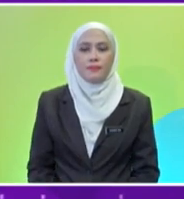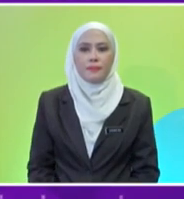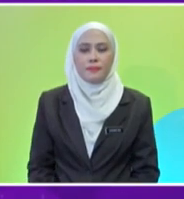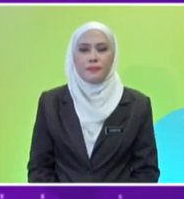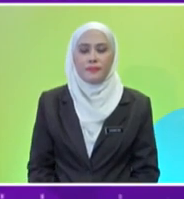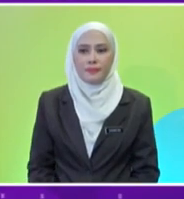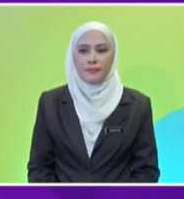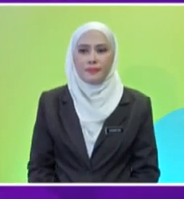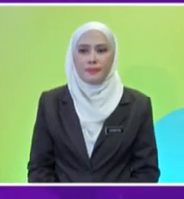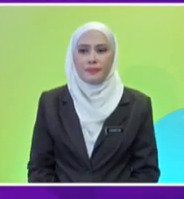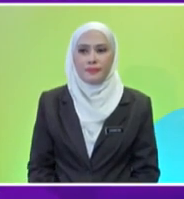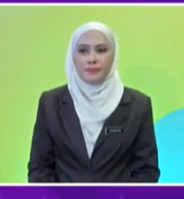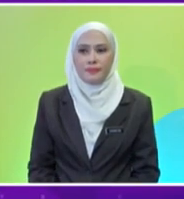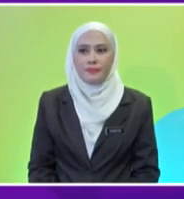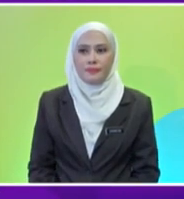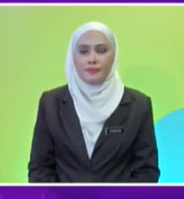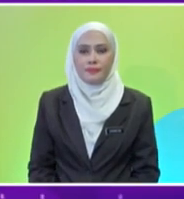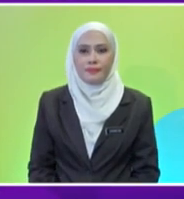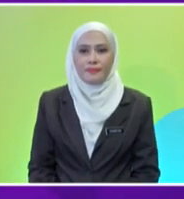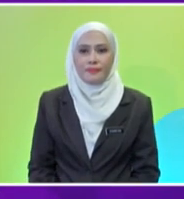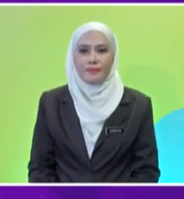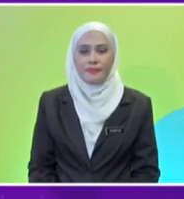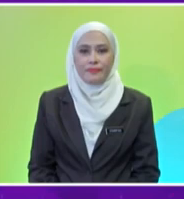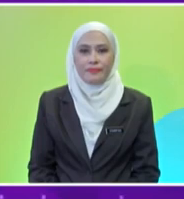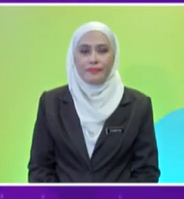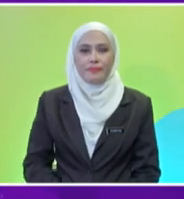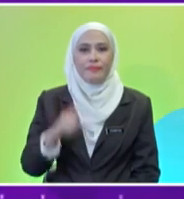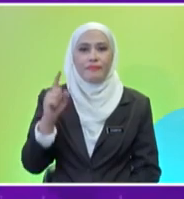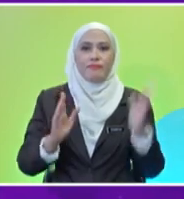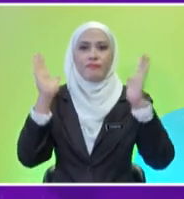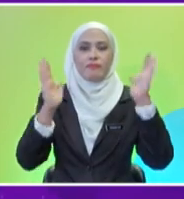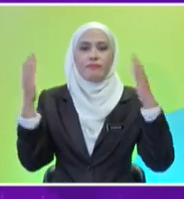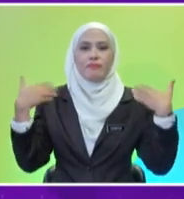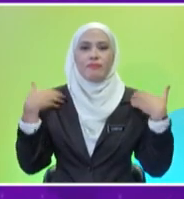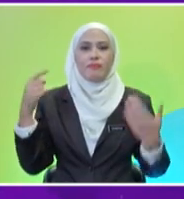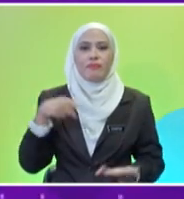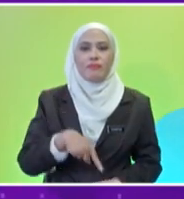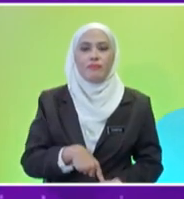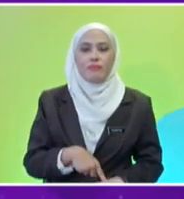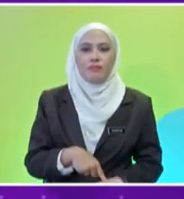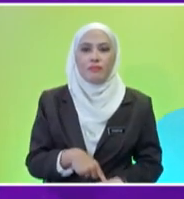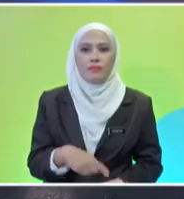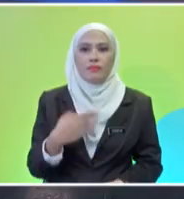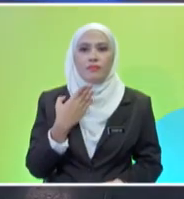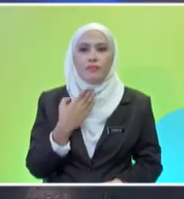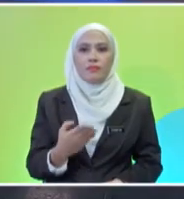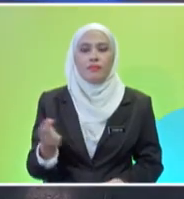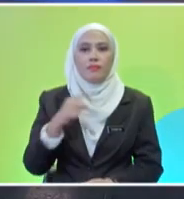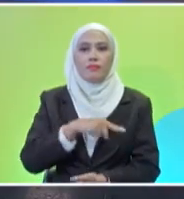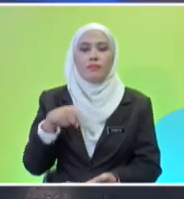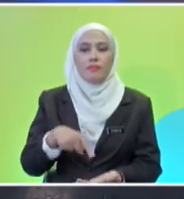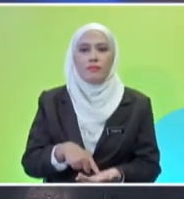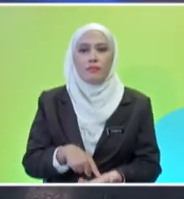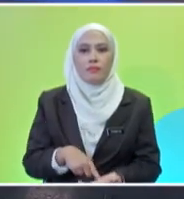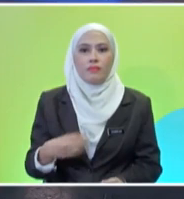Wah hari ini sono sungguh Cikgu ah satu Malaysia ada di sini Ibu kita akan belajar